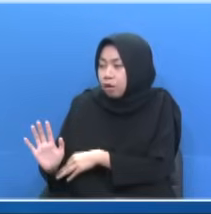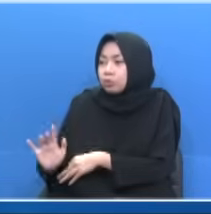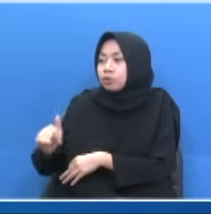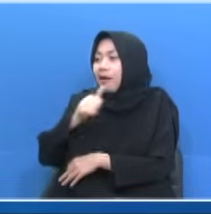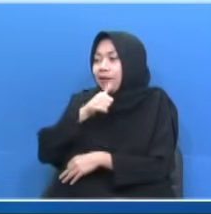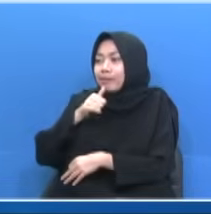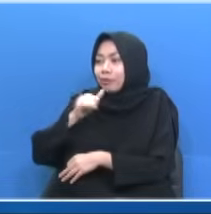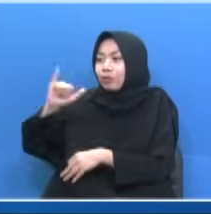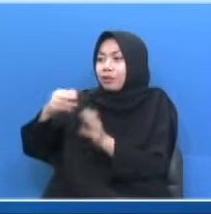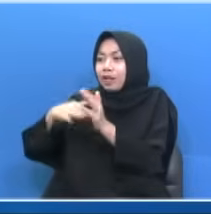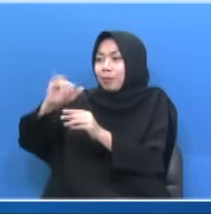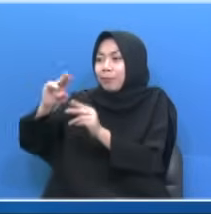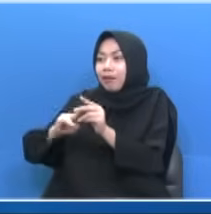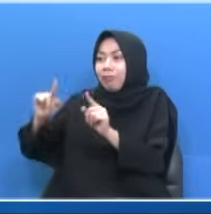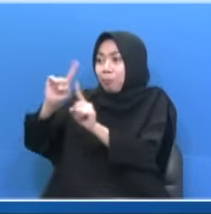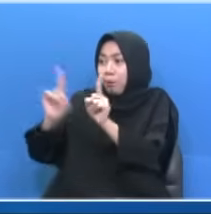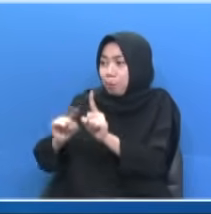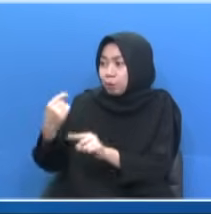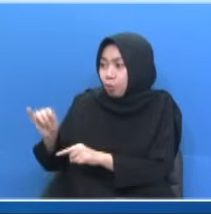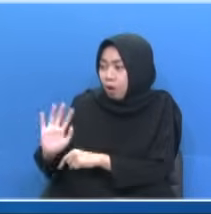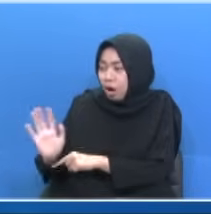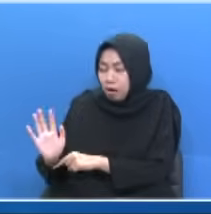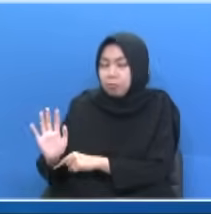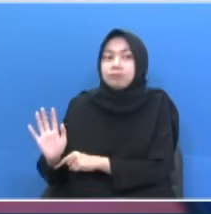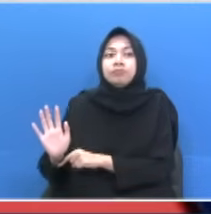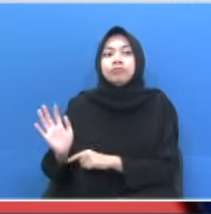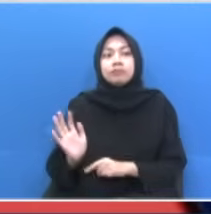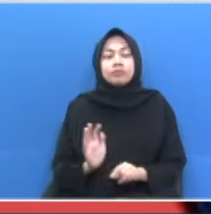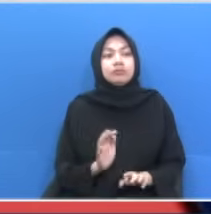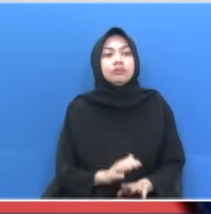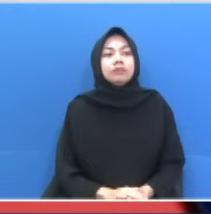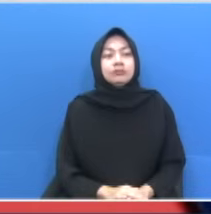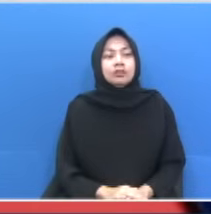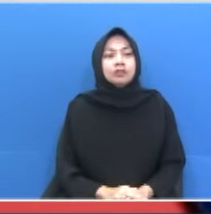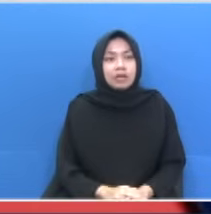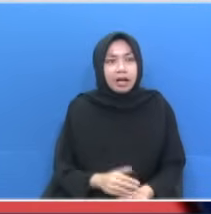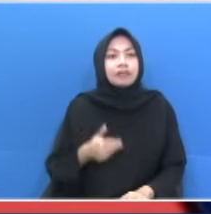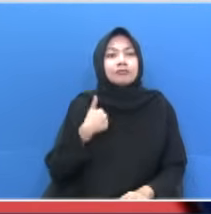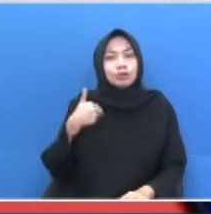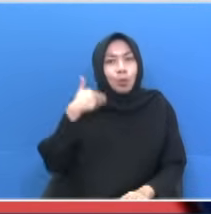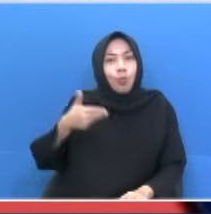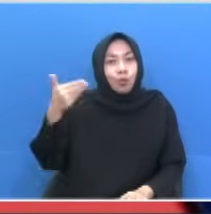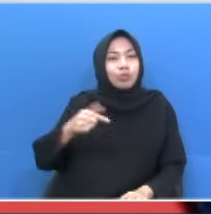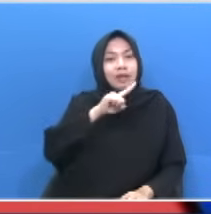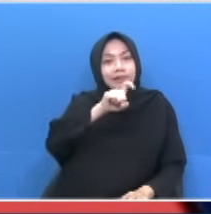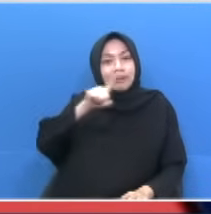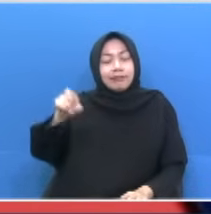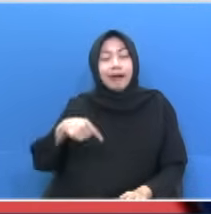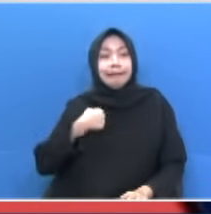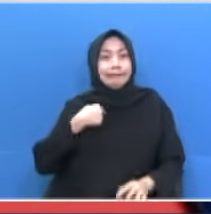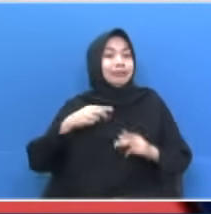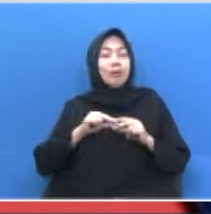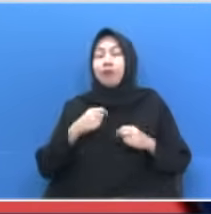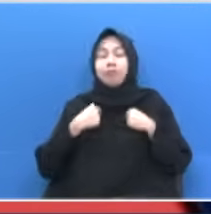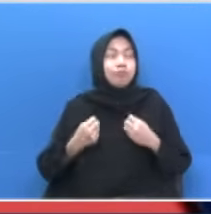capres dan Muhaimin sebagai cawapres ya kami terus mencermati ini dan kami kaget tentu saja